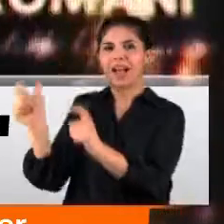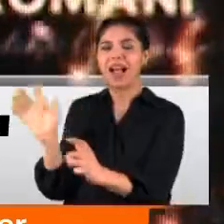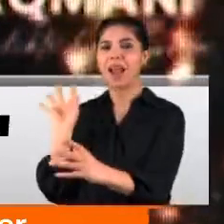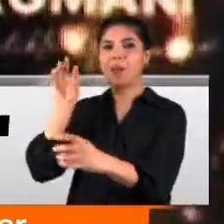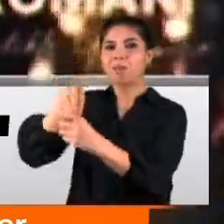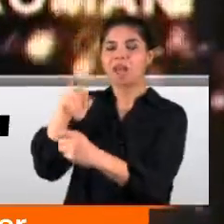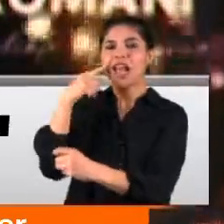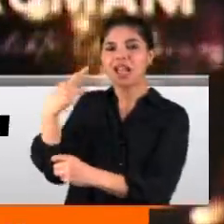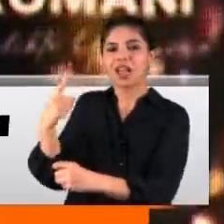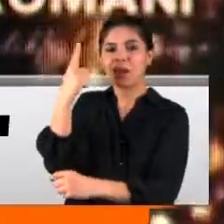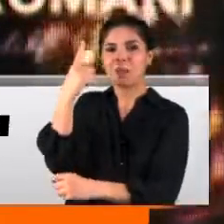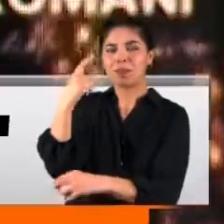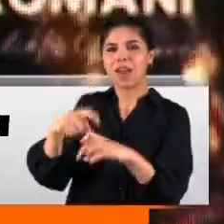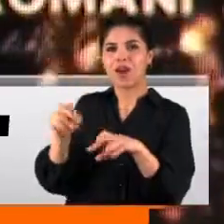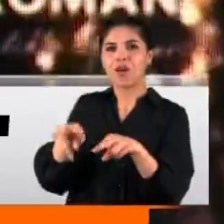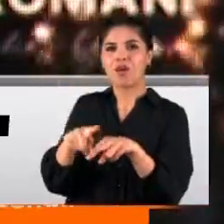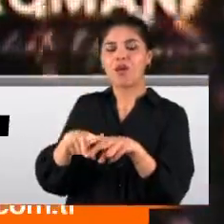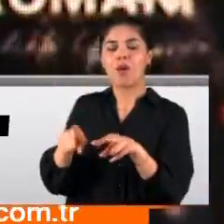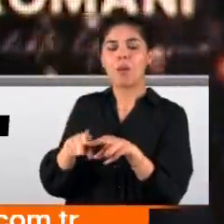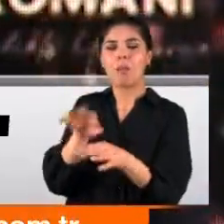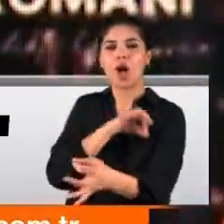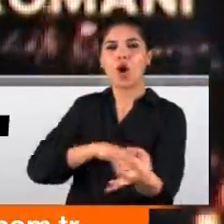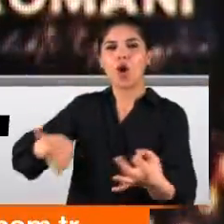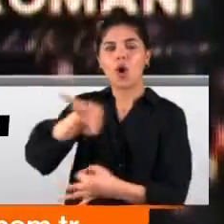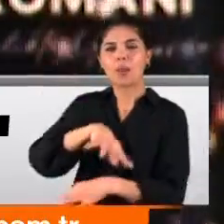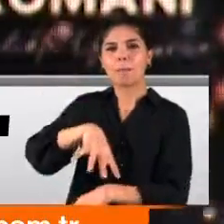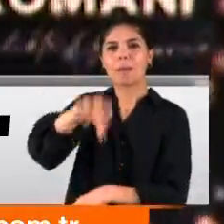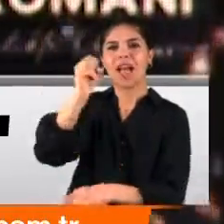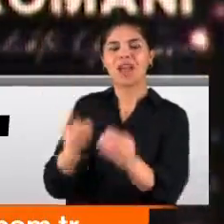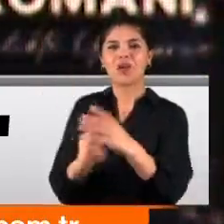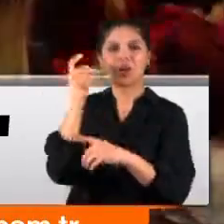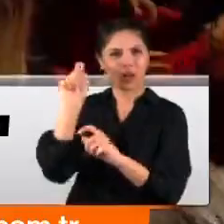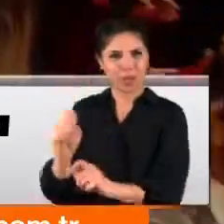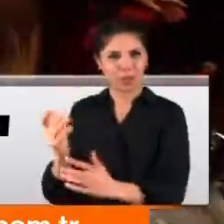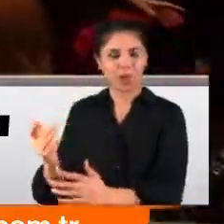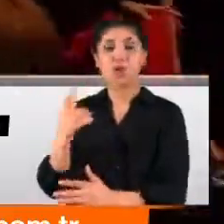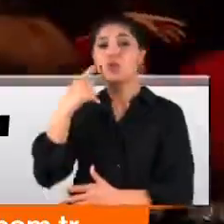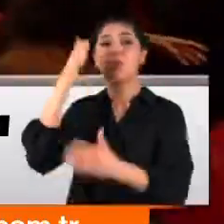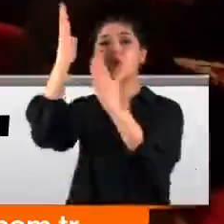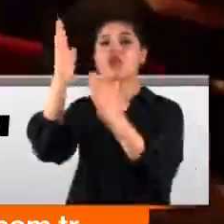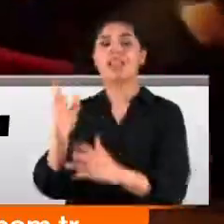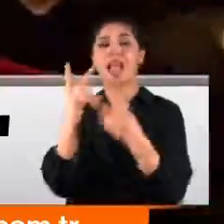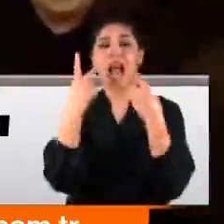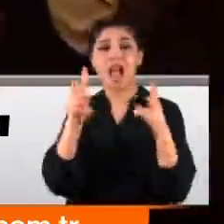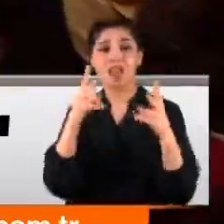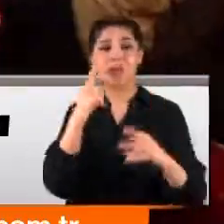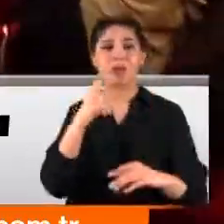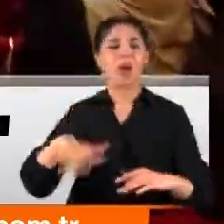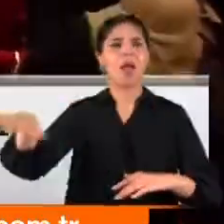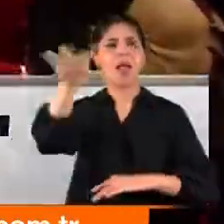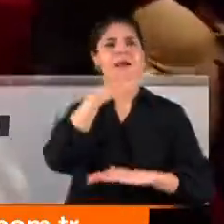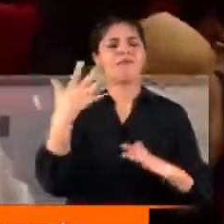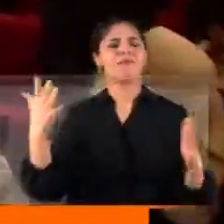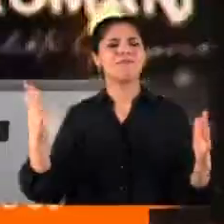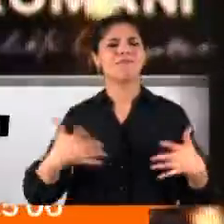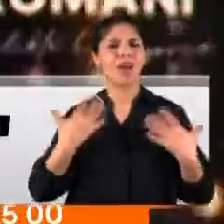bünyesinde bir roman koordinasyon merkezi kuruyoruz. Cumhurbaşkanı açıklamalarıyla romanların